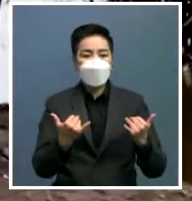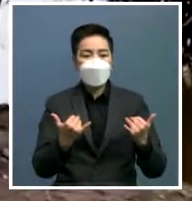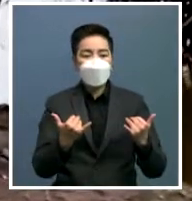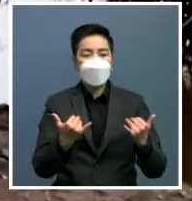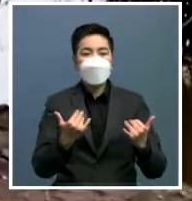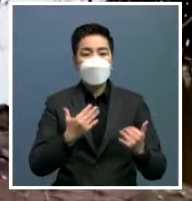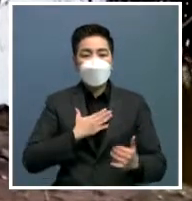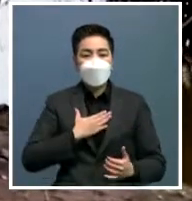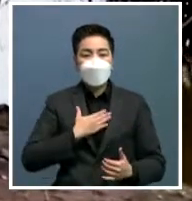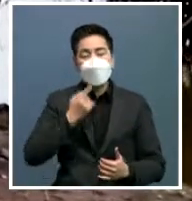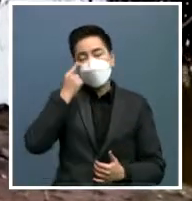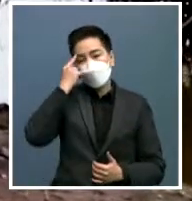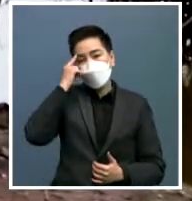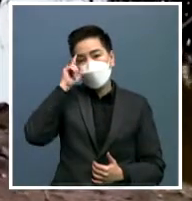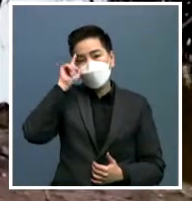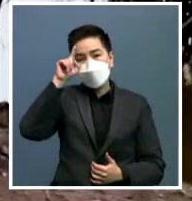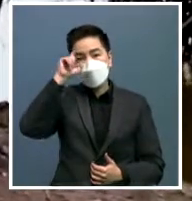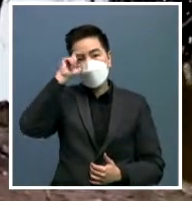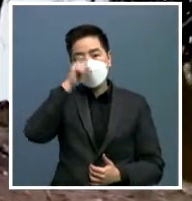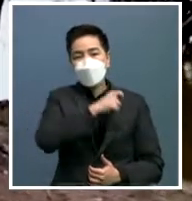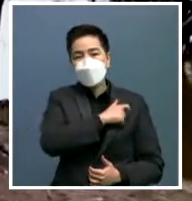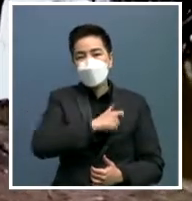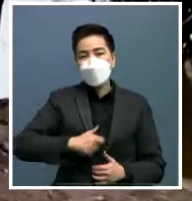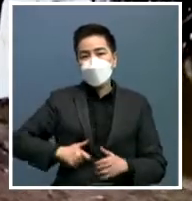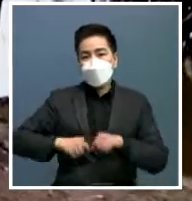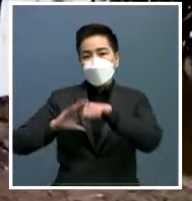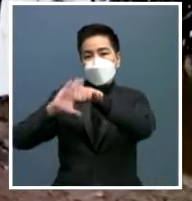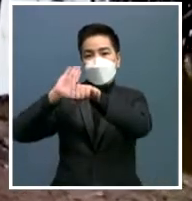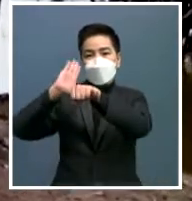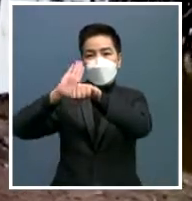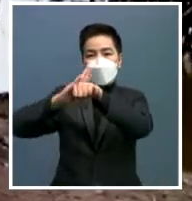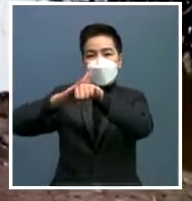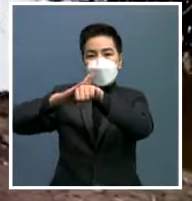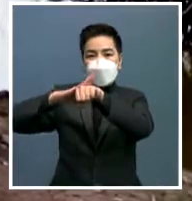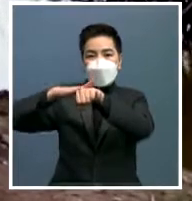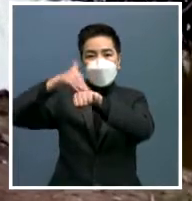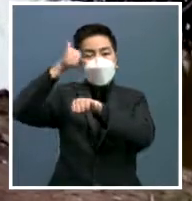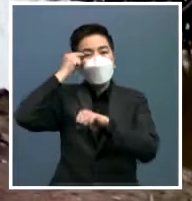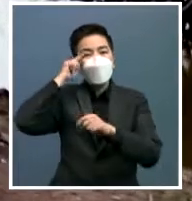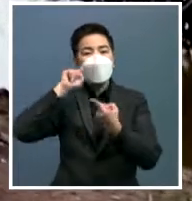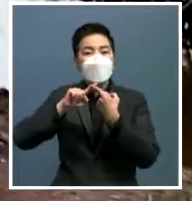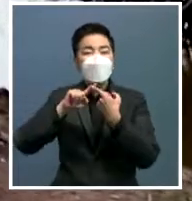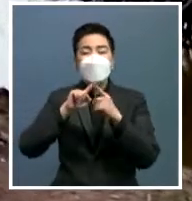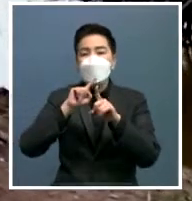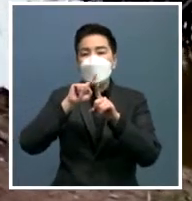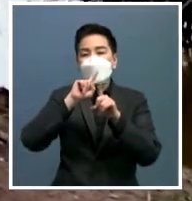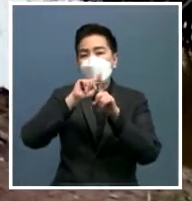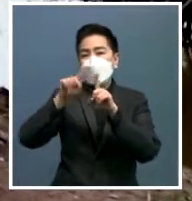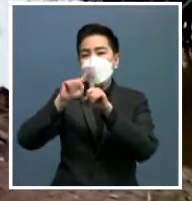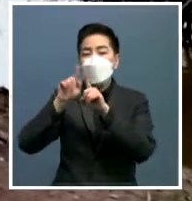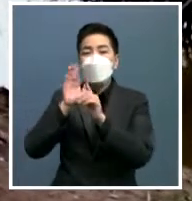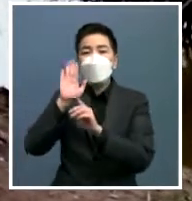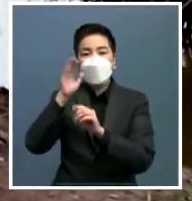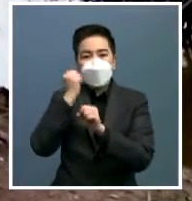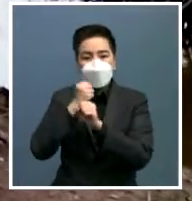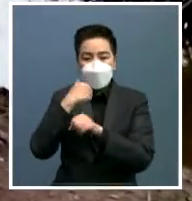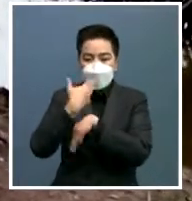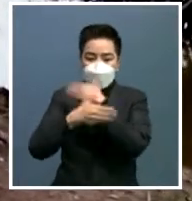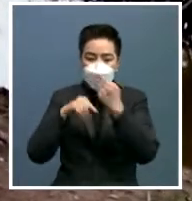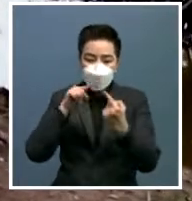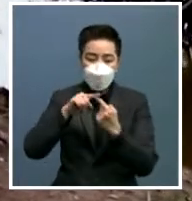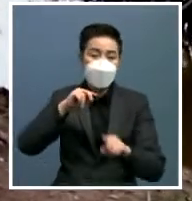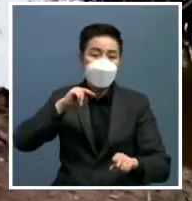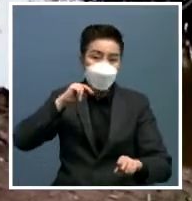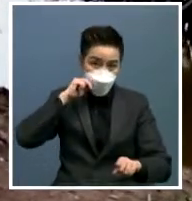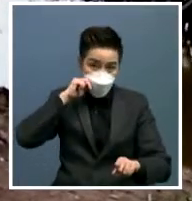สำนึกในพระมหากรุณาธิคุณพระปิชาสามารถและพระอัจฉริยภาพของพระองค์ในงานพัฒนาแหล่งน้ำ